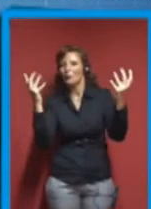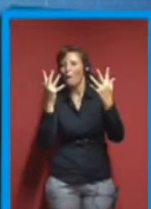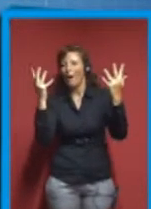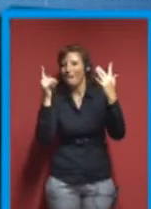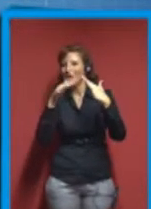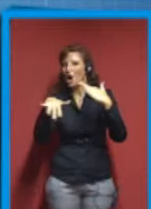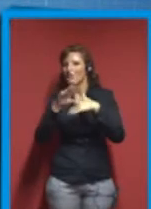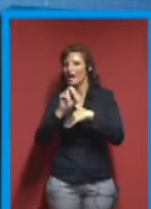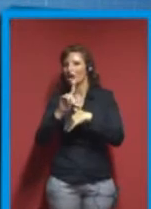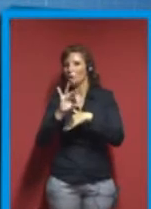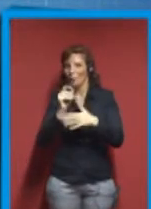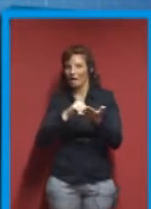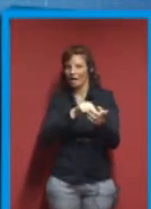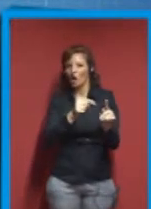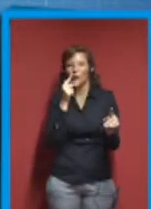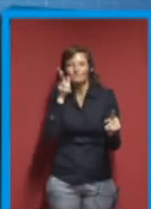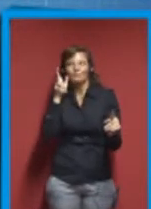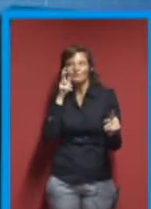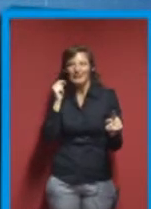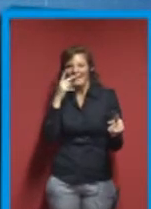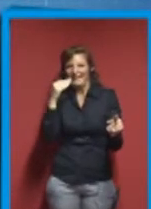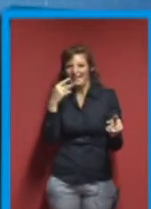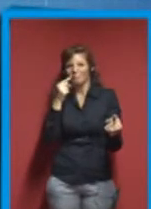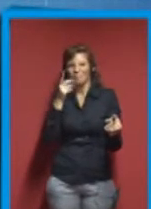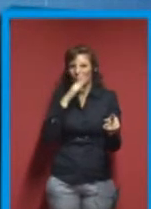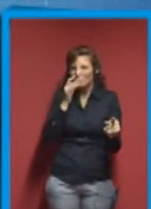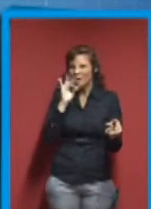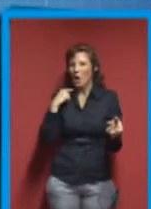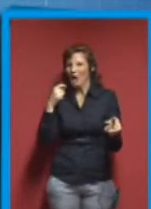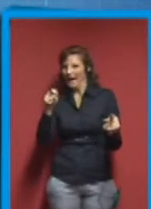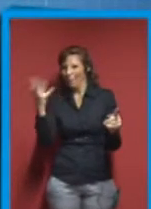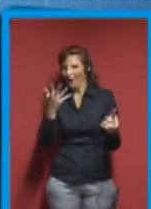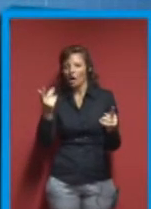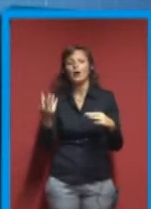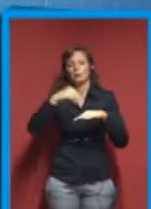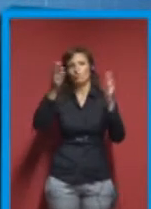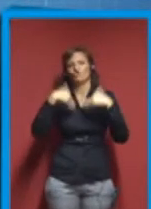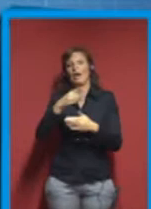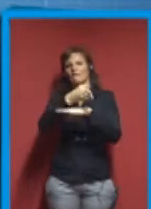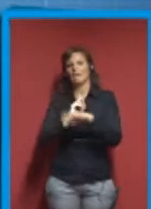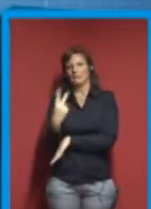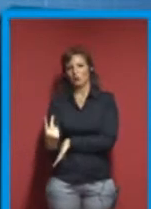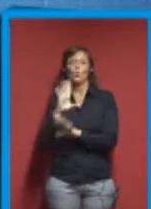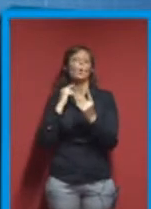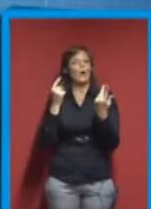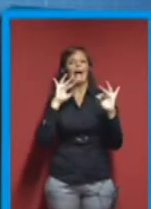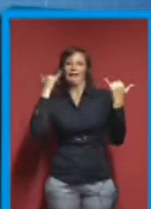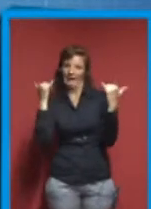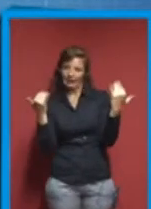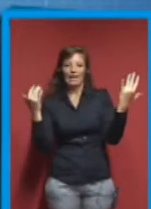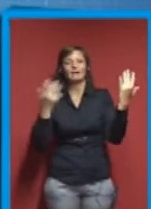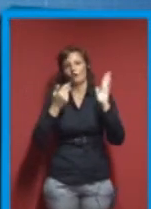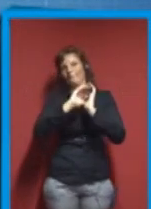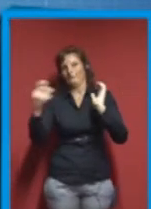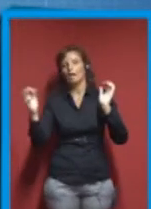nell'area dove sta Arduino. E poi le creazioni di fase 2 che sono sempre più eleganti, molto più divertenti.